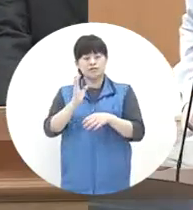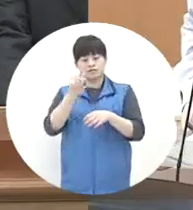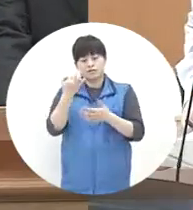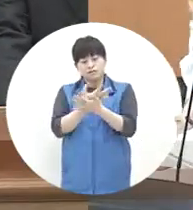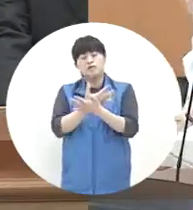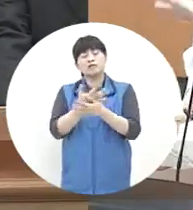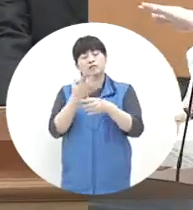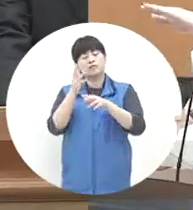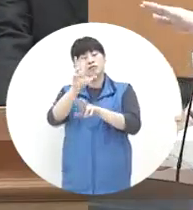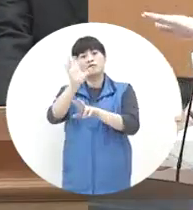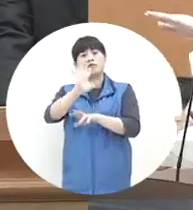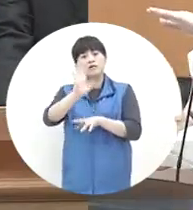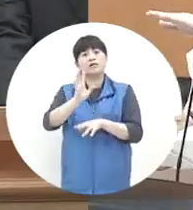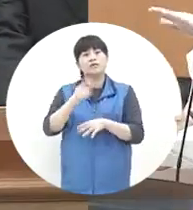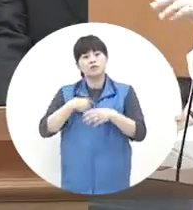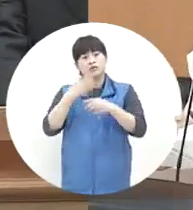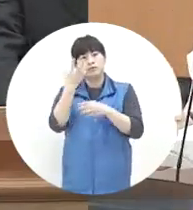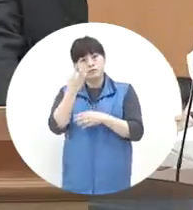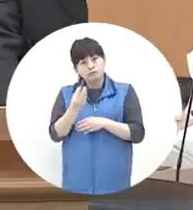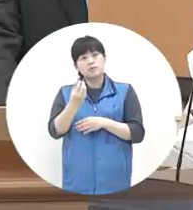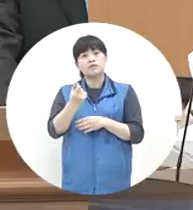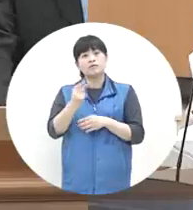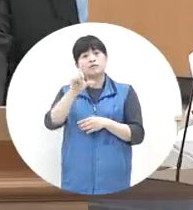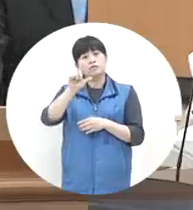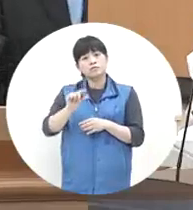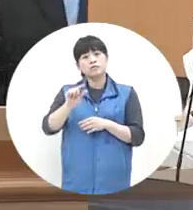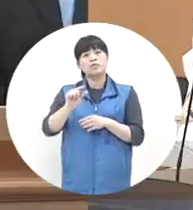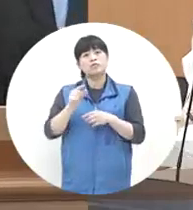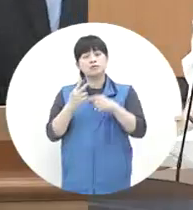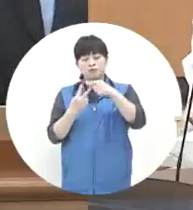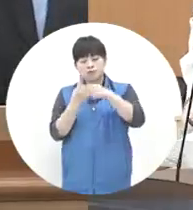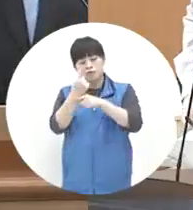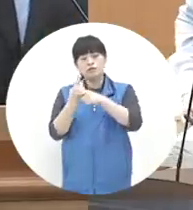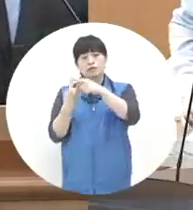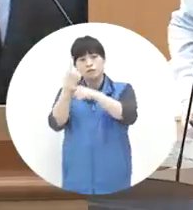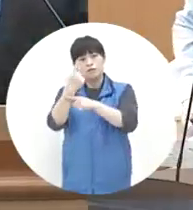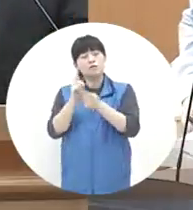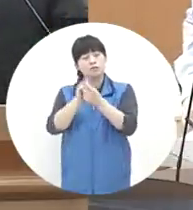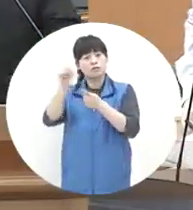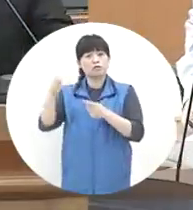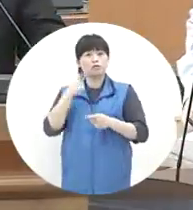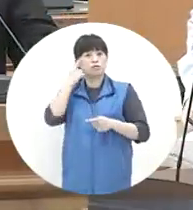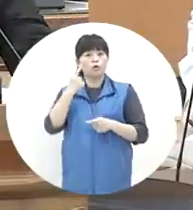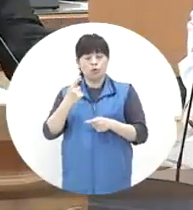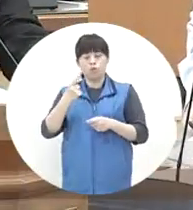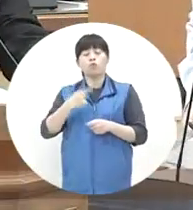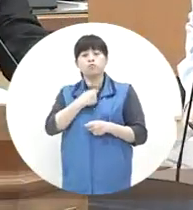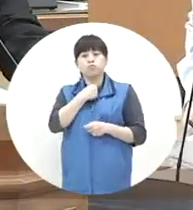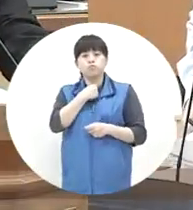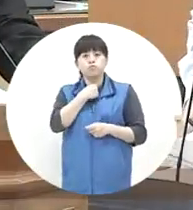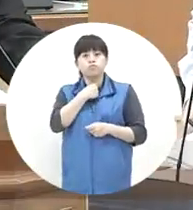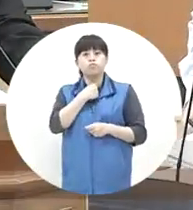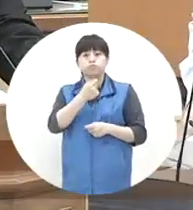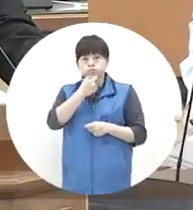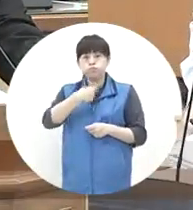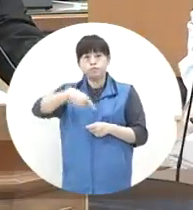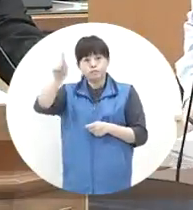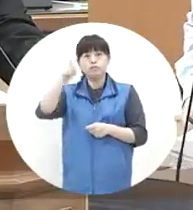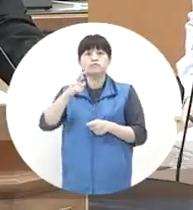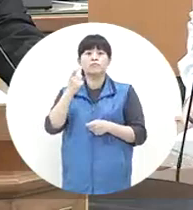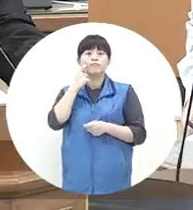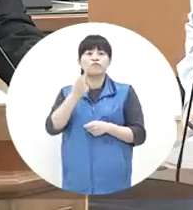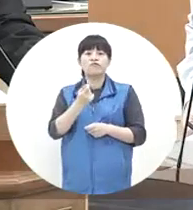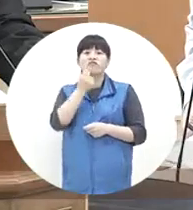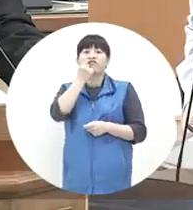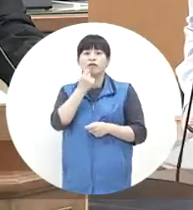要全额补助，那我降一点，你补助二分之一，补助三分之一，对他们来讲，他们都有这个意，提高他们去装假牙的意愿。不